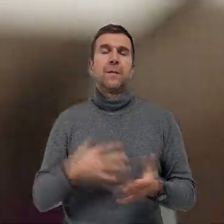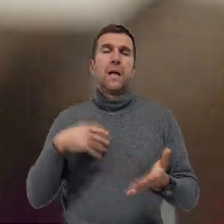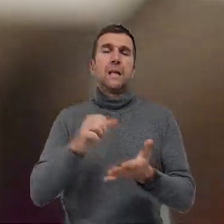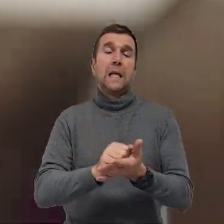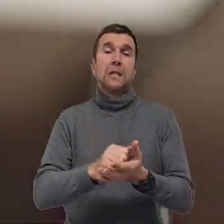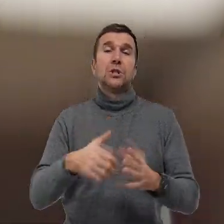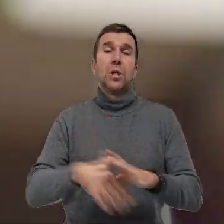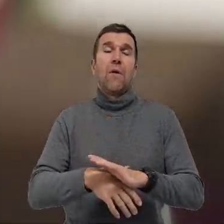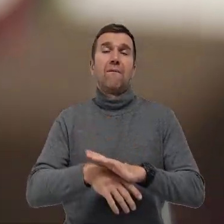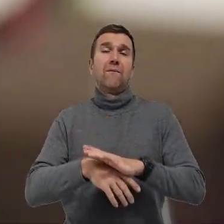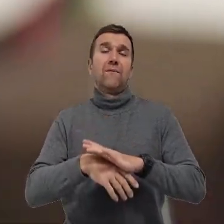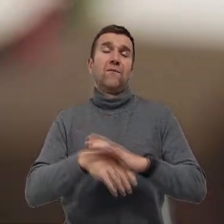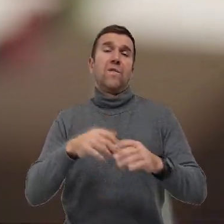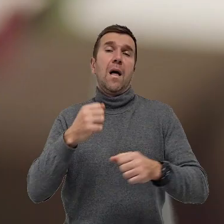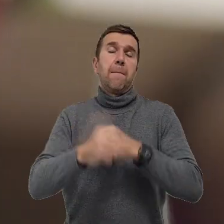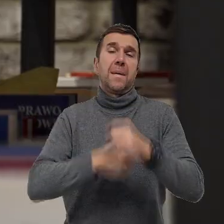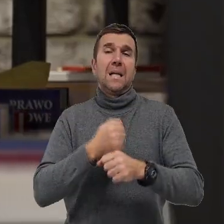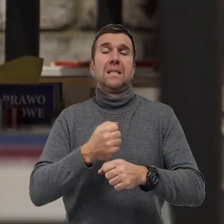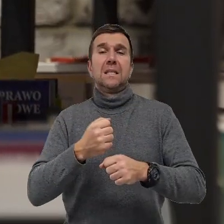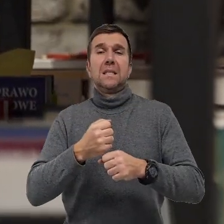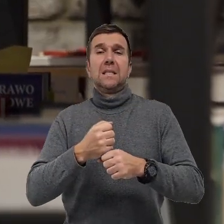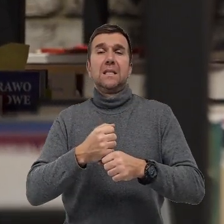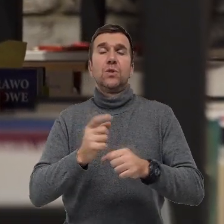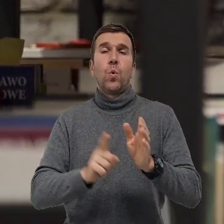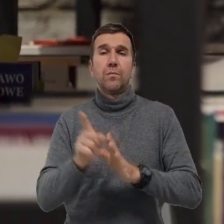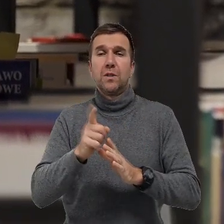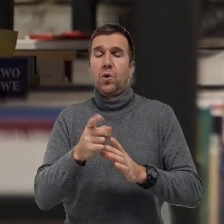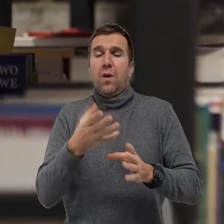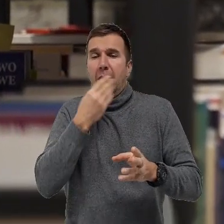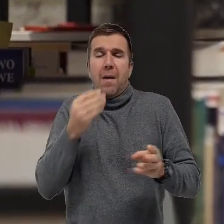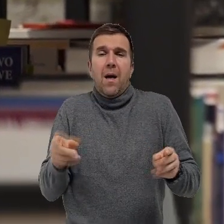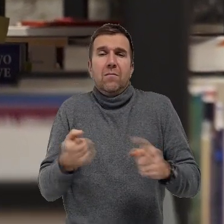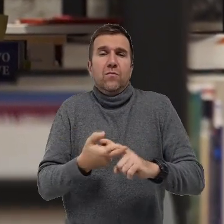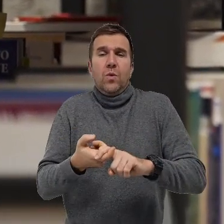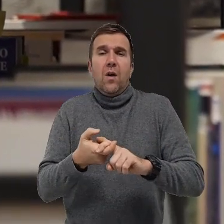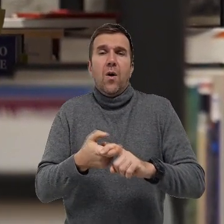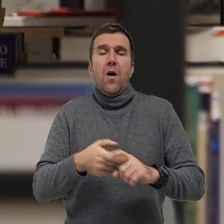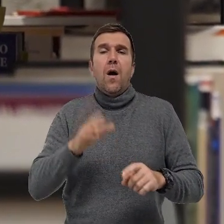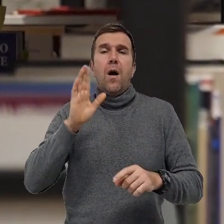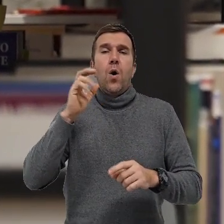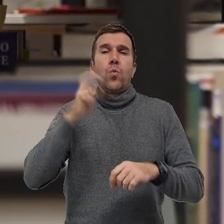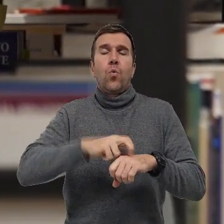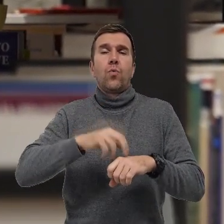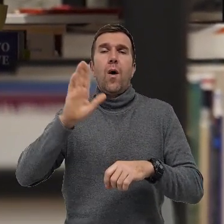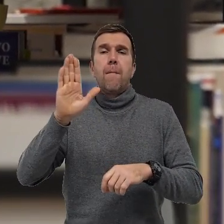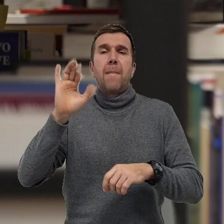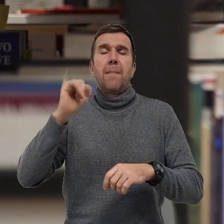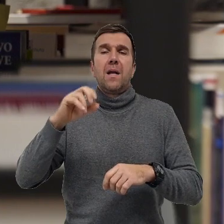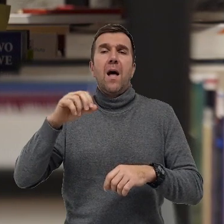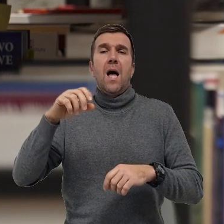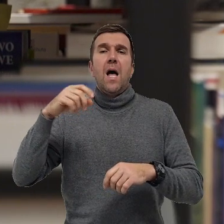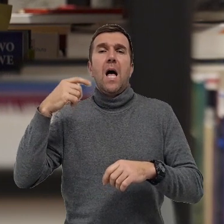Zajęcie w branży kosmicznej znajdują także specjaliści pozornie niezwiązani z tą dziedziną. Dr Barbara Skardzińska to